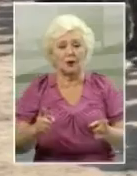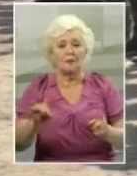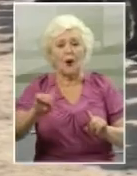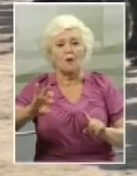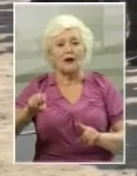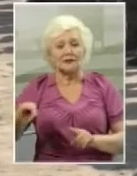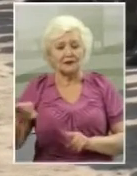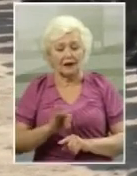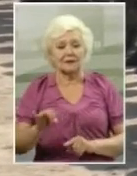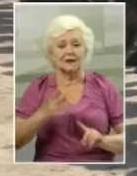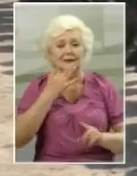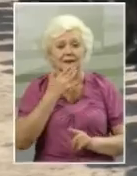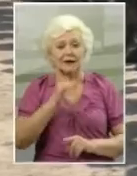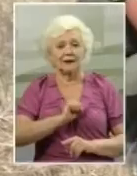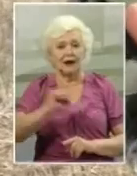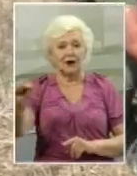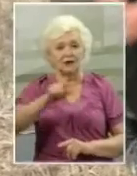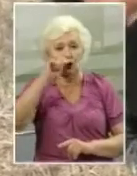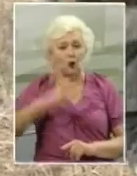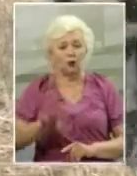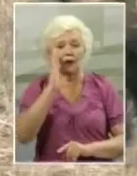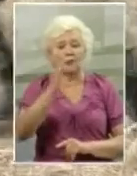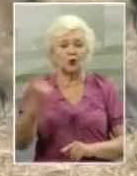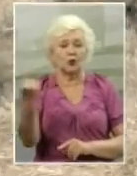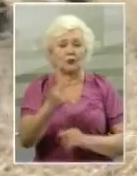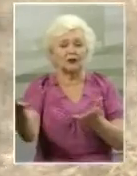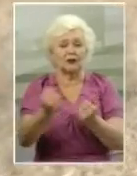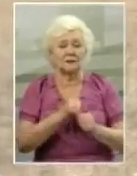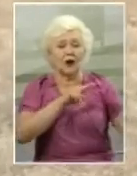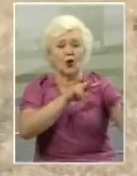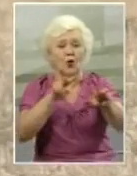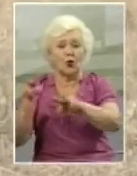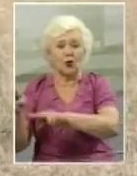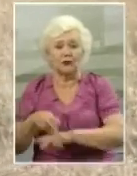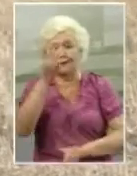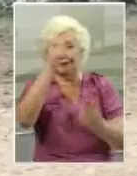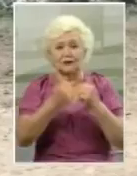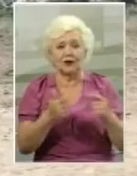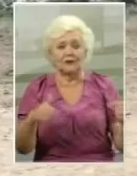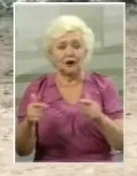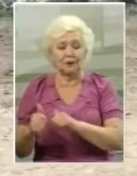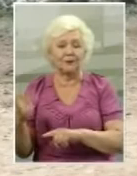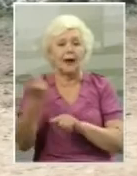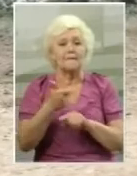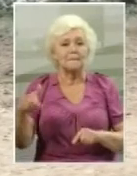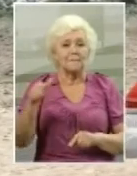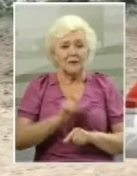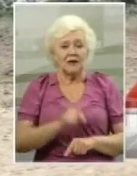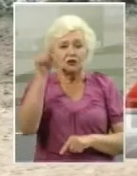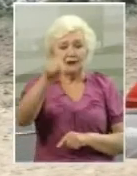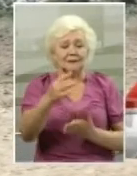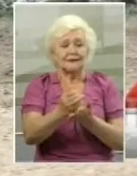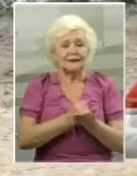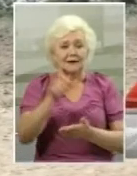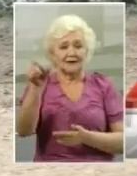резервісти Національної гвардії України першими будуть задіяні для охорони державних об'єктів. Більшість із цих